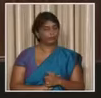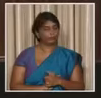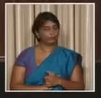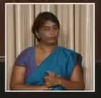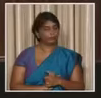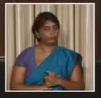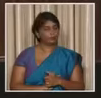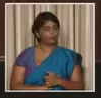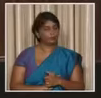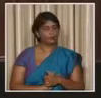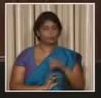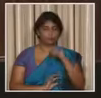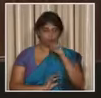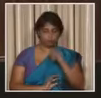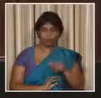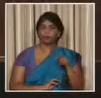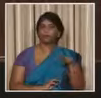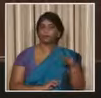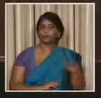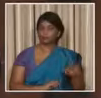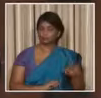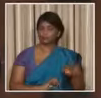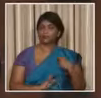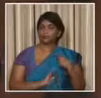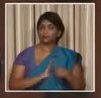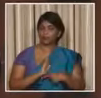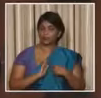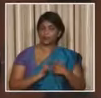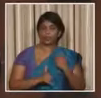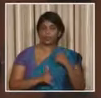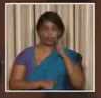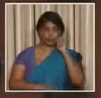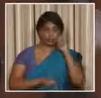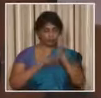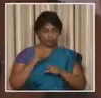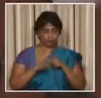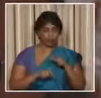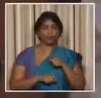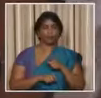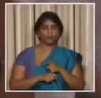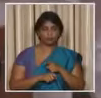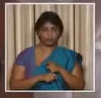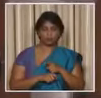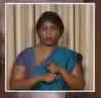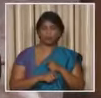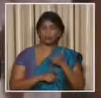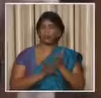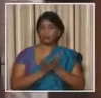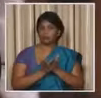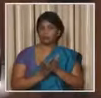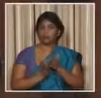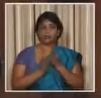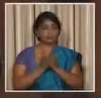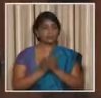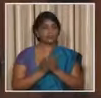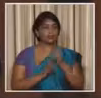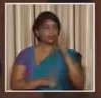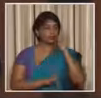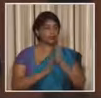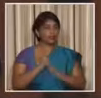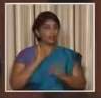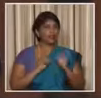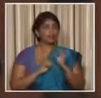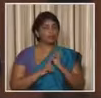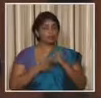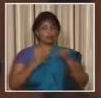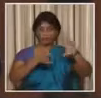கௌரவ மீன்பிடி துறை அமைச்சருக்கு பிறகு இன்றைய அவருடைய விவாதத்தை பற்றியும் சில கருத்துகள் இருக்கு. இருந்தாலும் கூட உண்மையிலே வடக்கு கிழக்கு